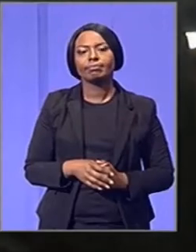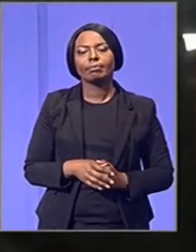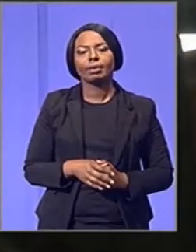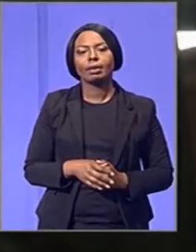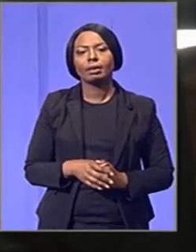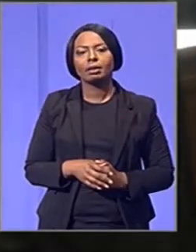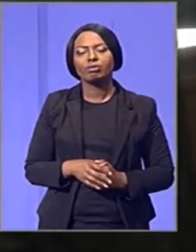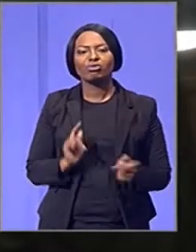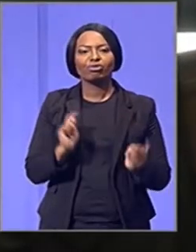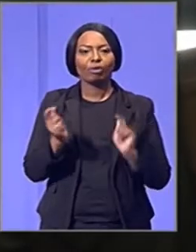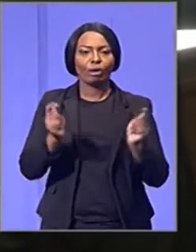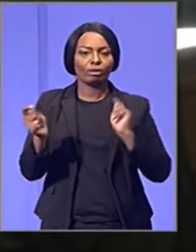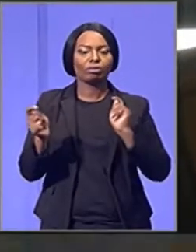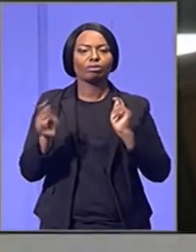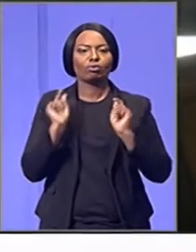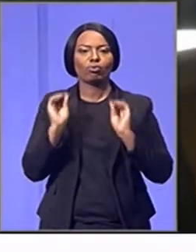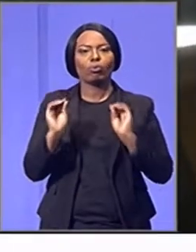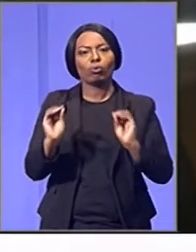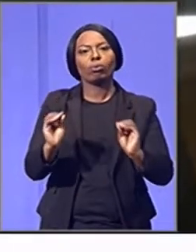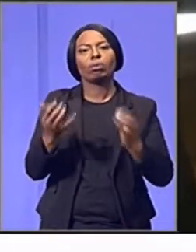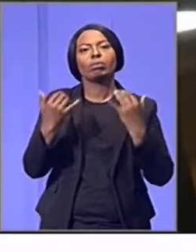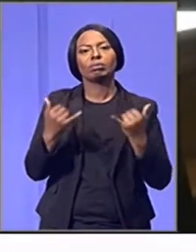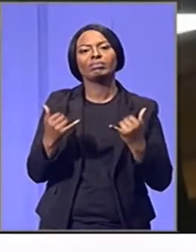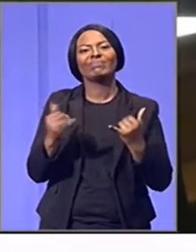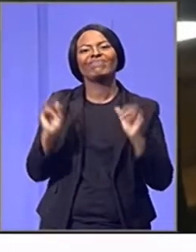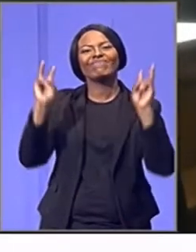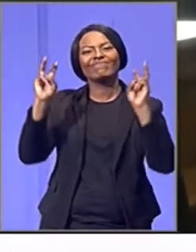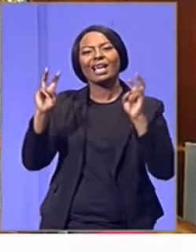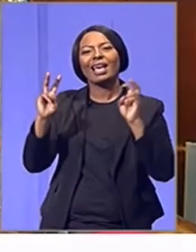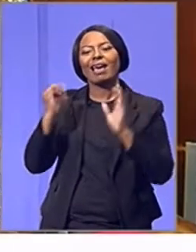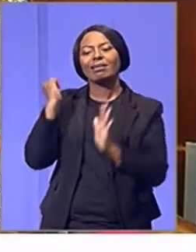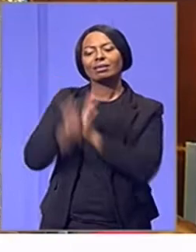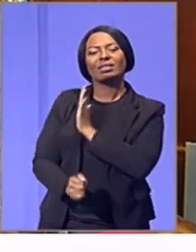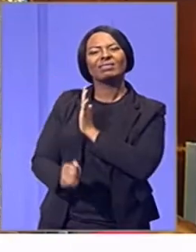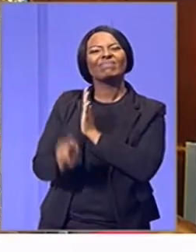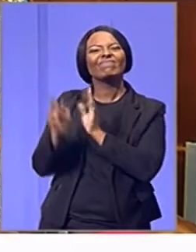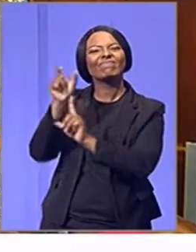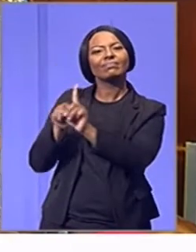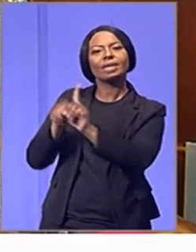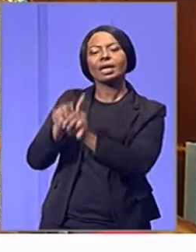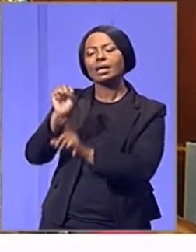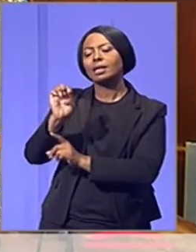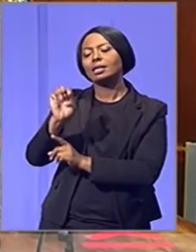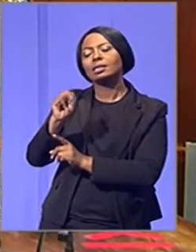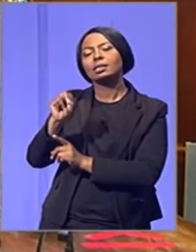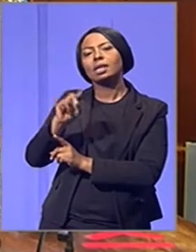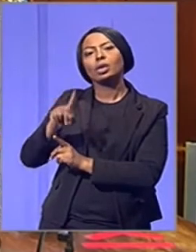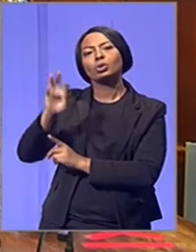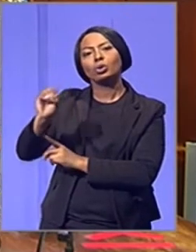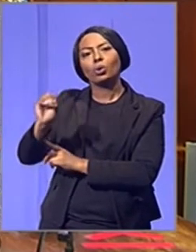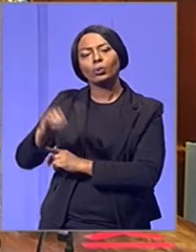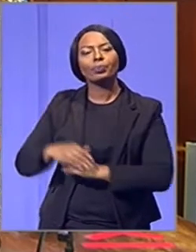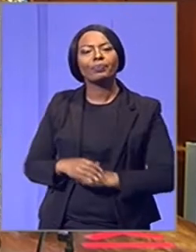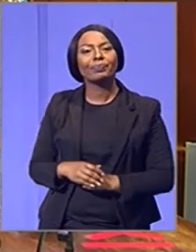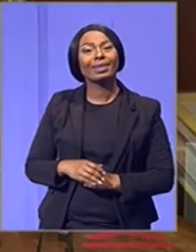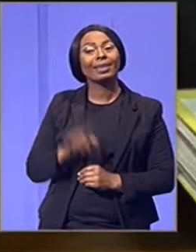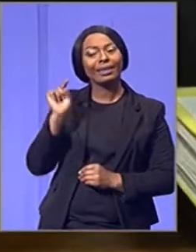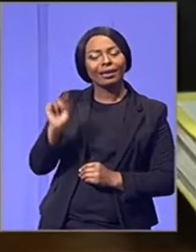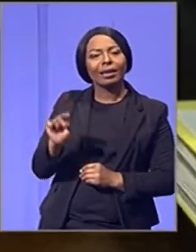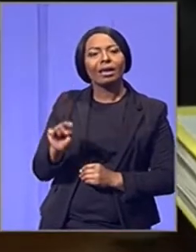Go na le phetogo e nngwe gape mo tshekong ya polao ya ga Senzo Meyiwa. Mo nakong e ke jaaka mmueledi wa babelaelwa ba lebane mo tshekong